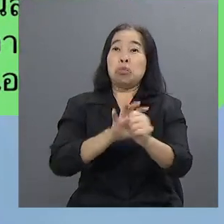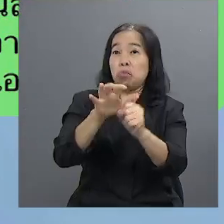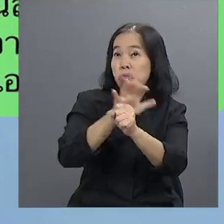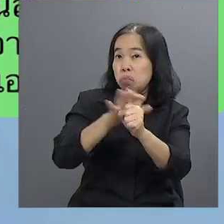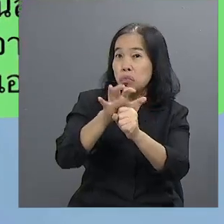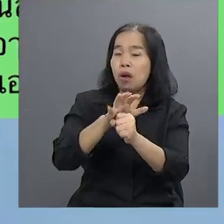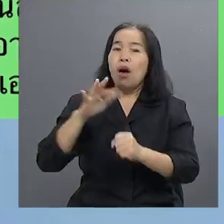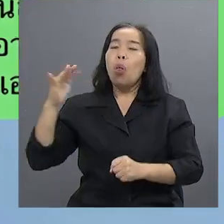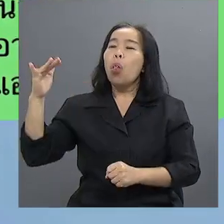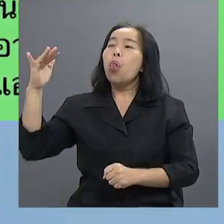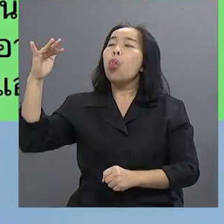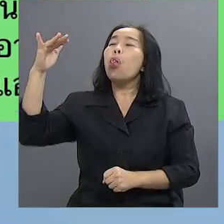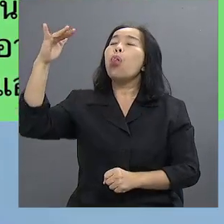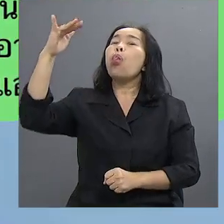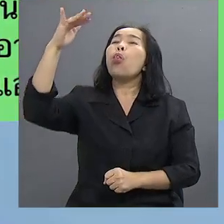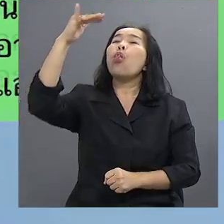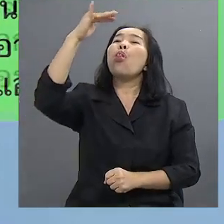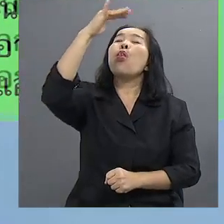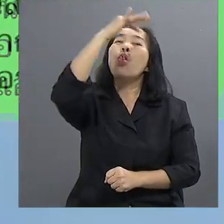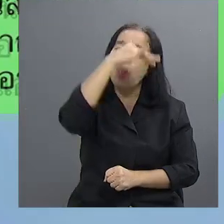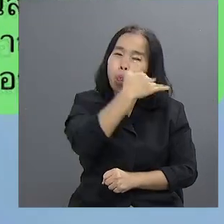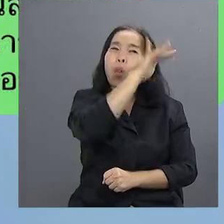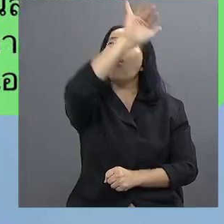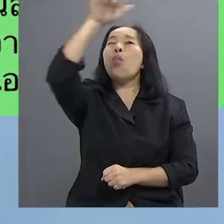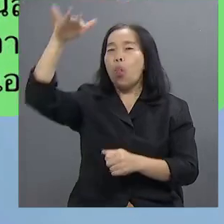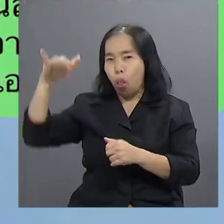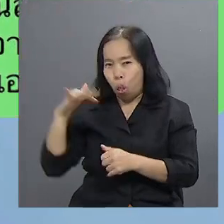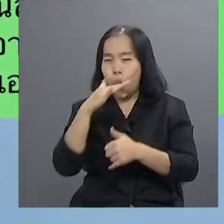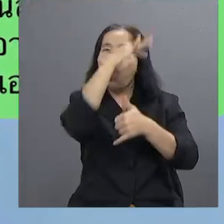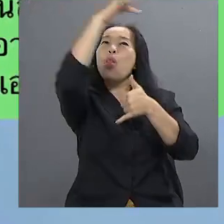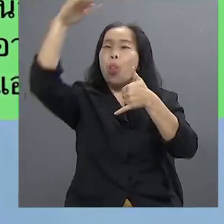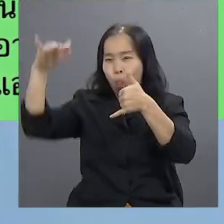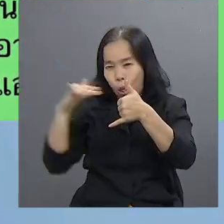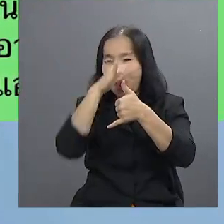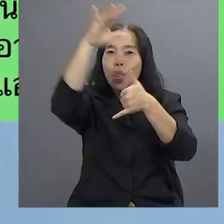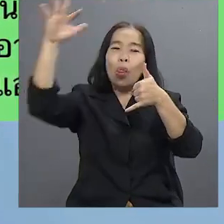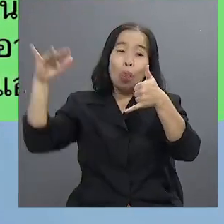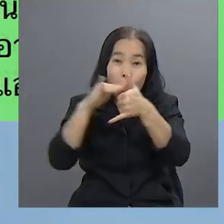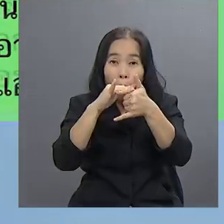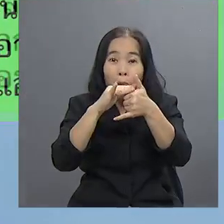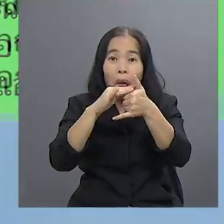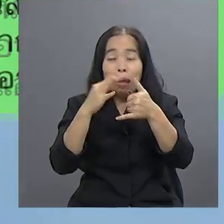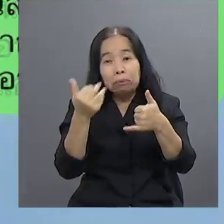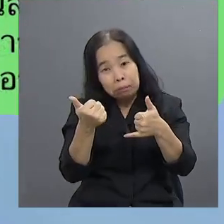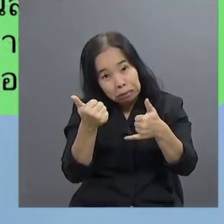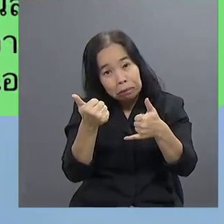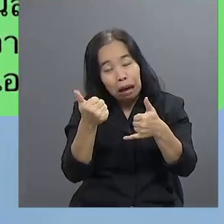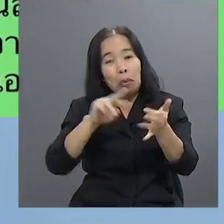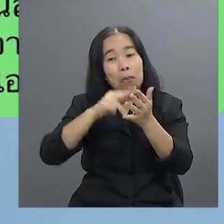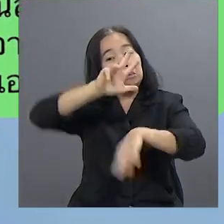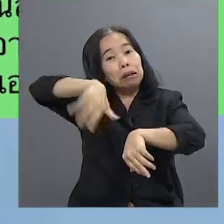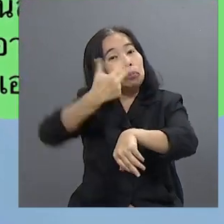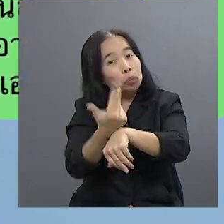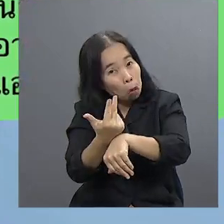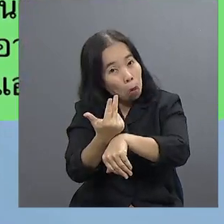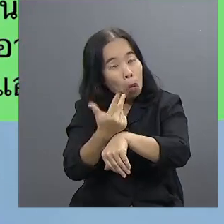าศได้นานถึง3ชั่วโมงและมีระยะการแพร่กระจายสูงสุดถึง8เมตรโดยเชื้อสามารถติดต่อกันได้ผ่านทางลมหายใจ